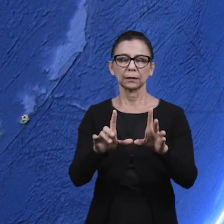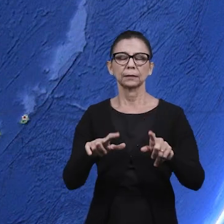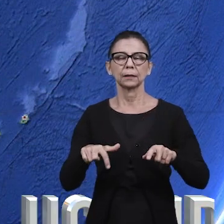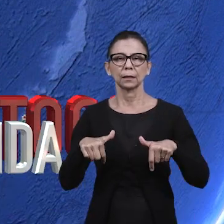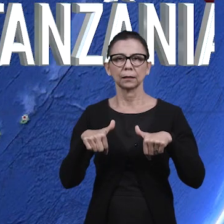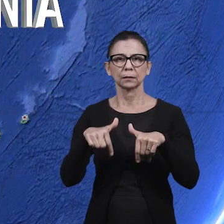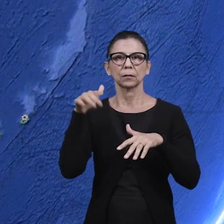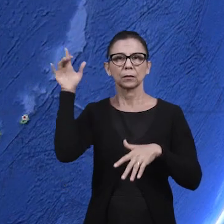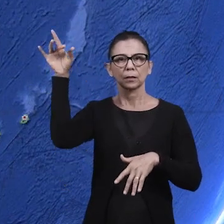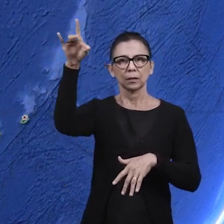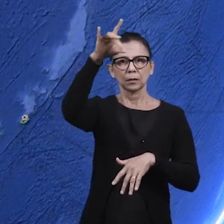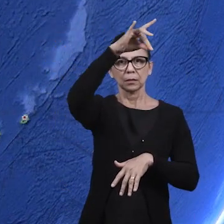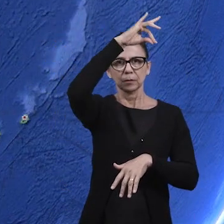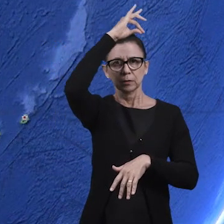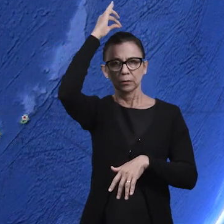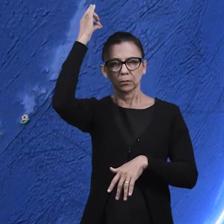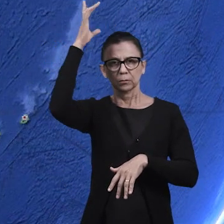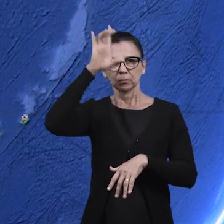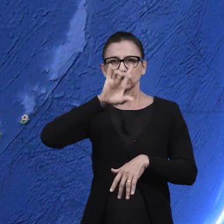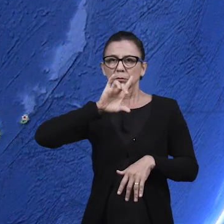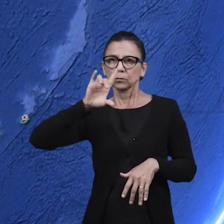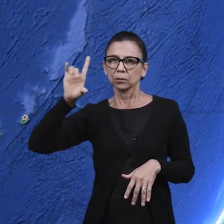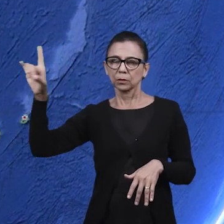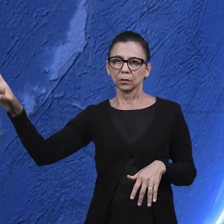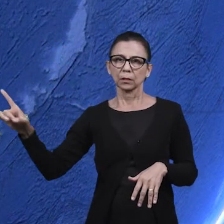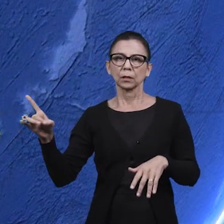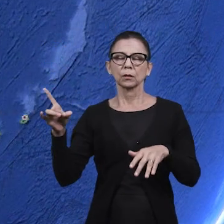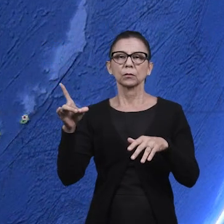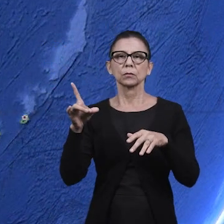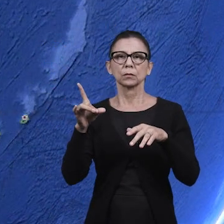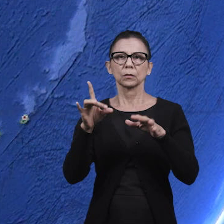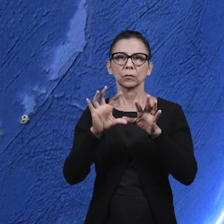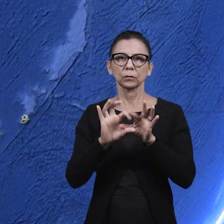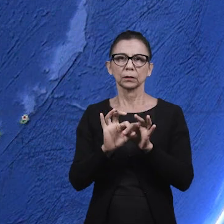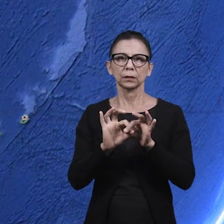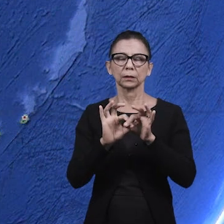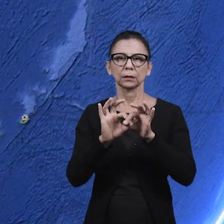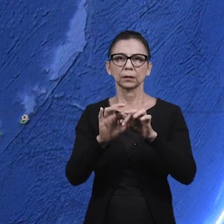du Saint-Esprit de Dieu et unies par la parole vivante.